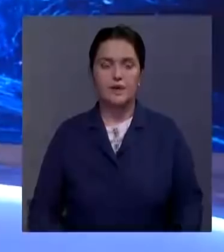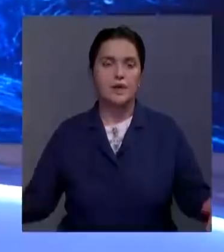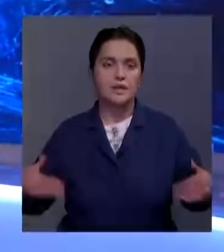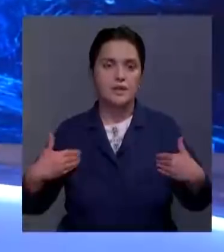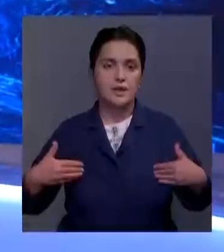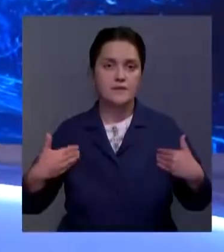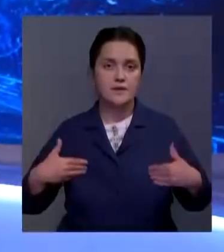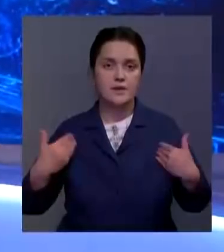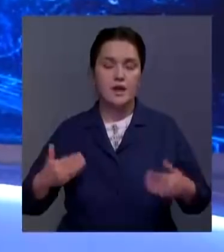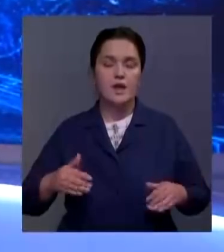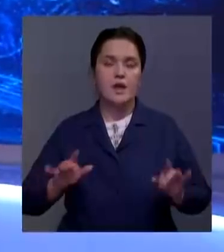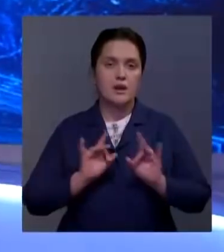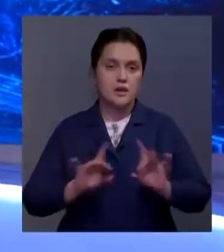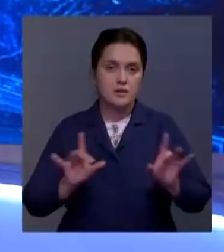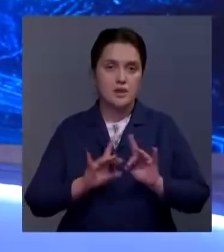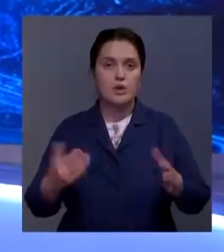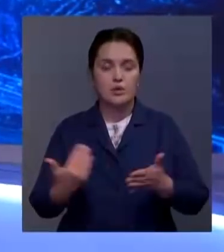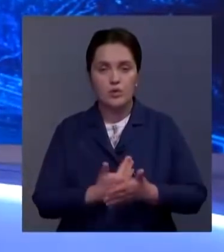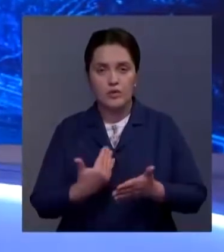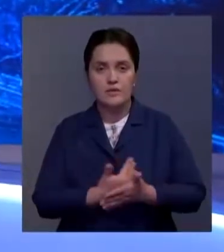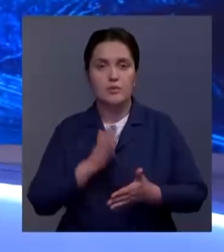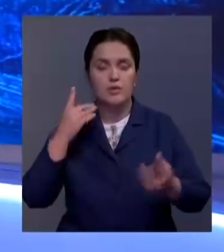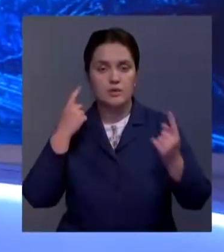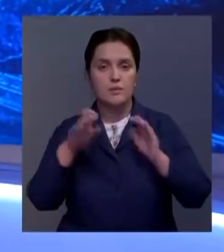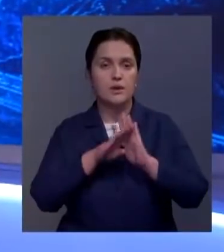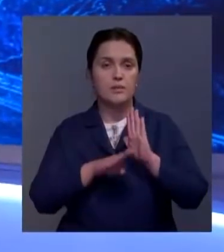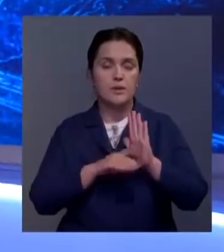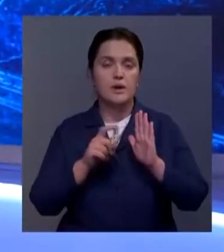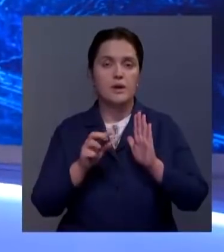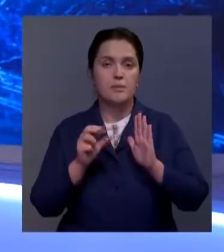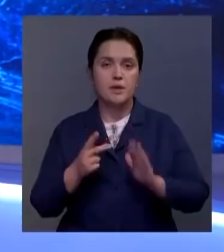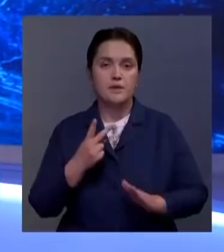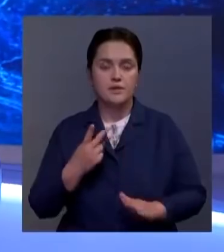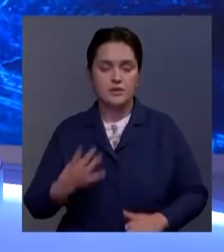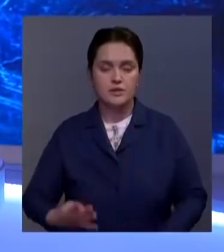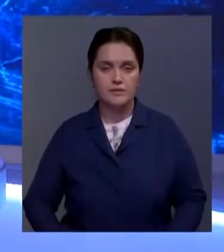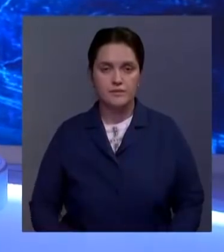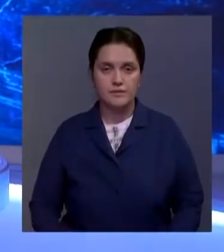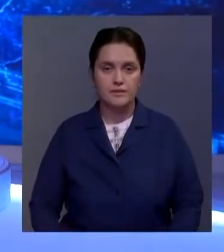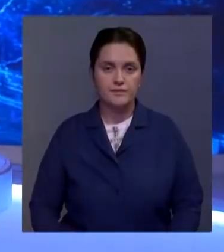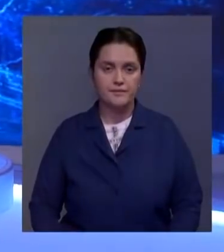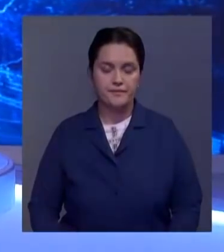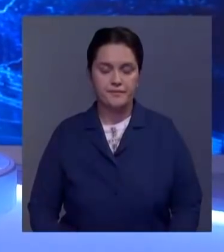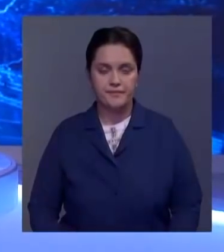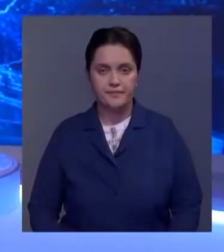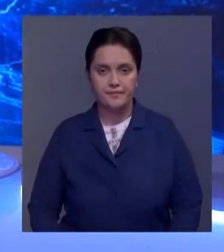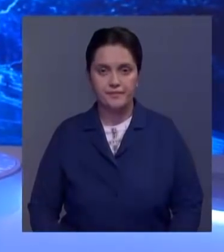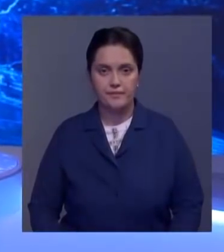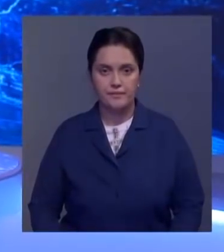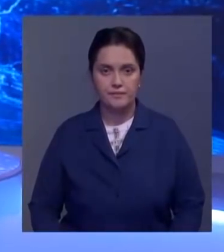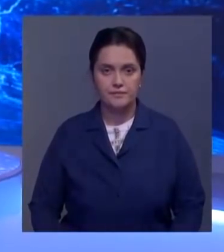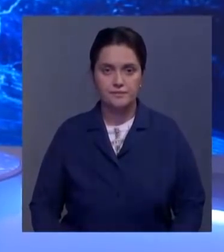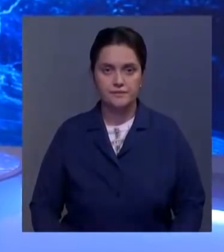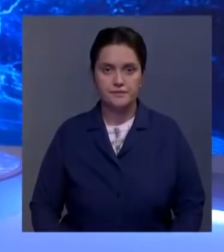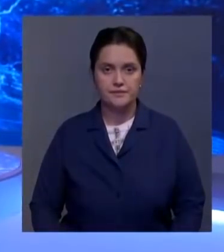Здравствуйте. О событиях в стране и мире расскажу вам я, Сергей Гергель, и мои коллеги из редакции информационных программ телеканала «Хабар-24». Сурдоперевод обеспечивает Виктория